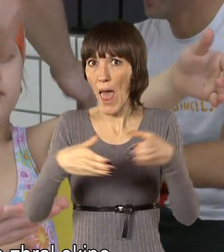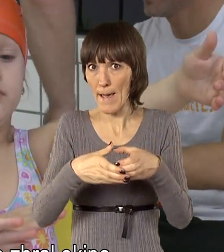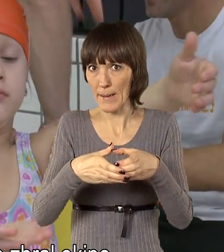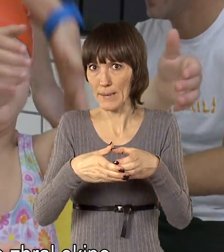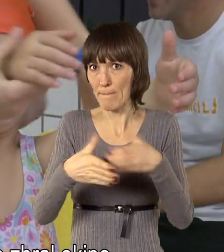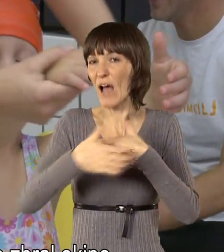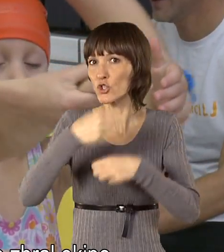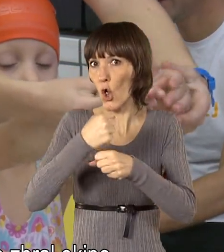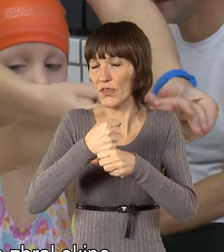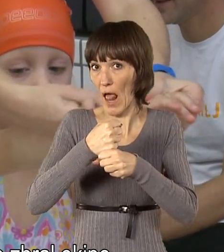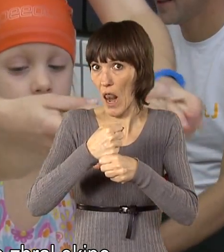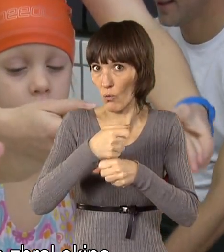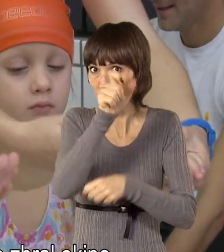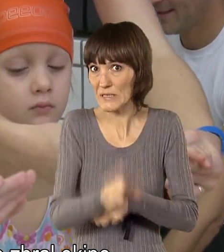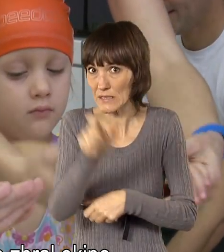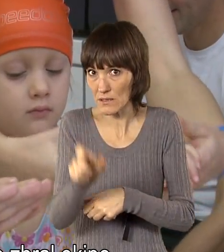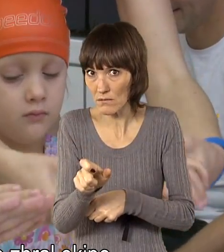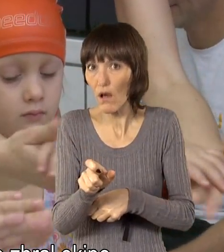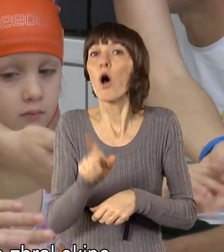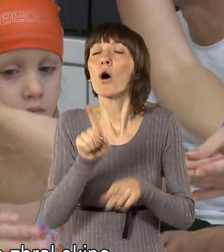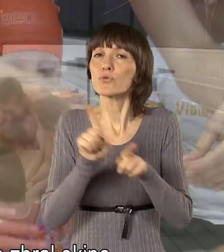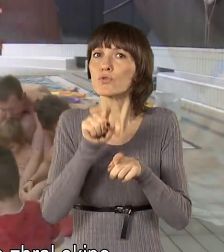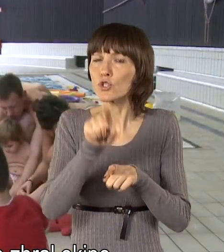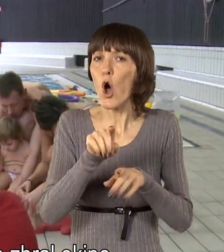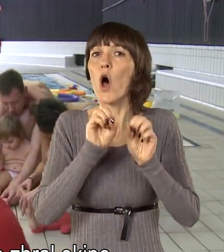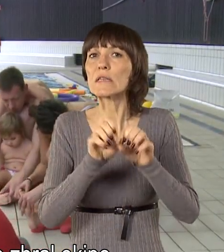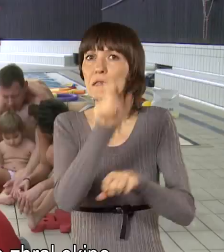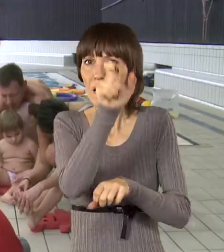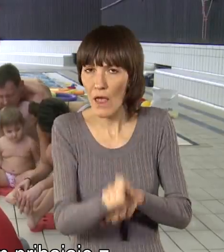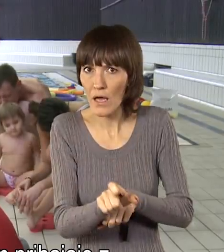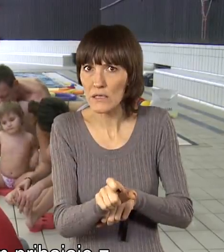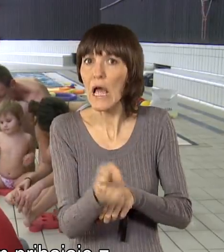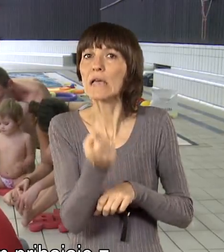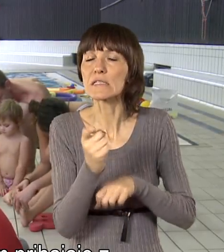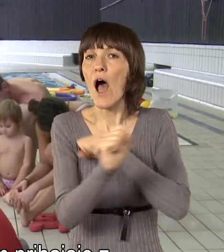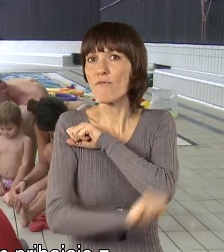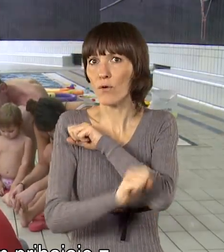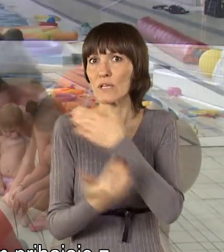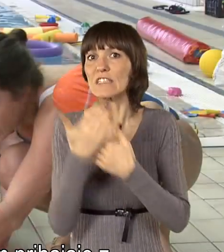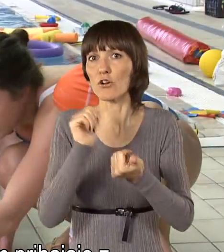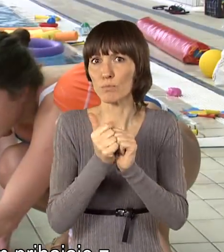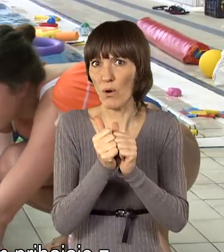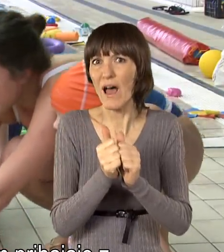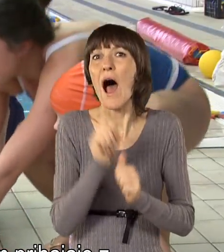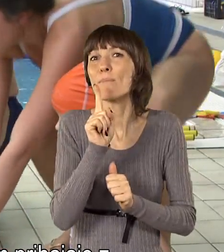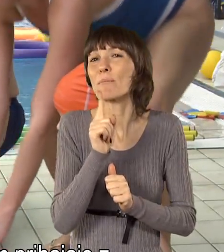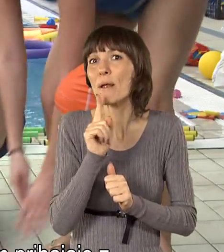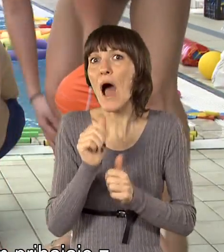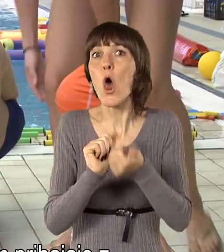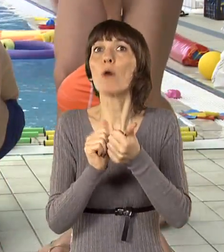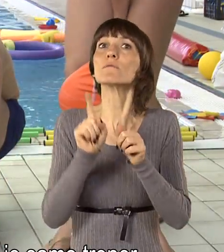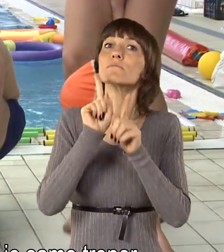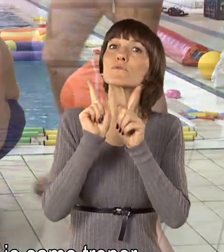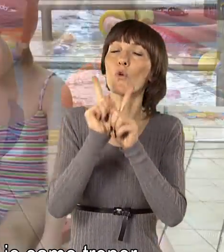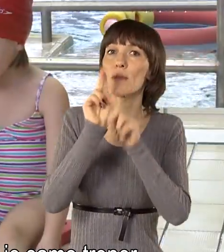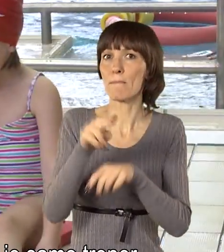ekipo, ki je strokovno podkovana, ki v glavnem prihajajo trenerji iz naše fakultete, z fakultete za šport. Ampak